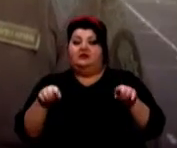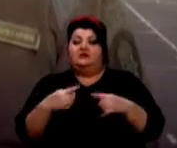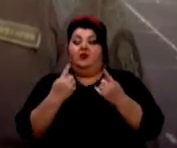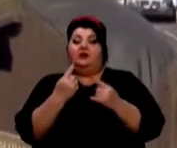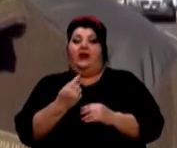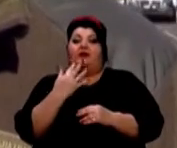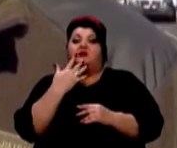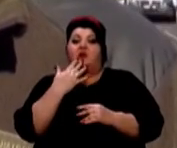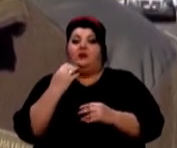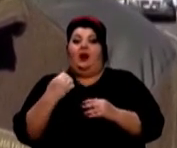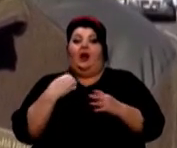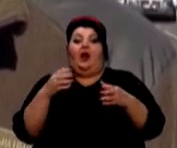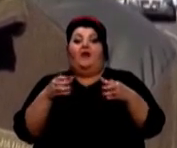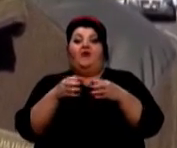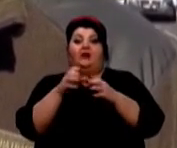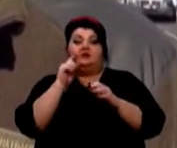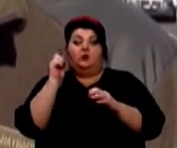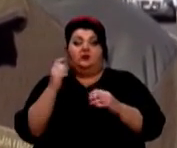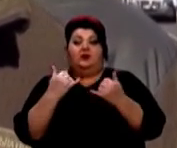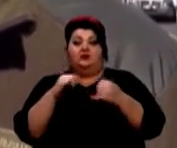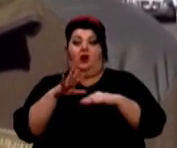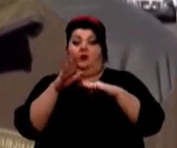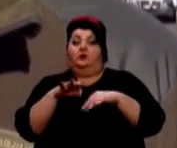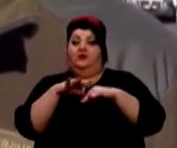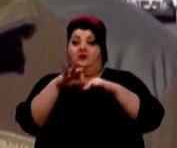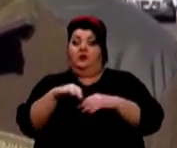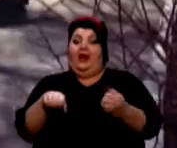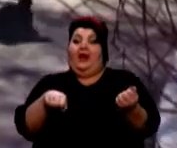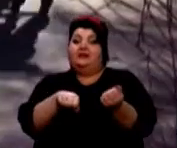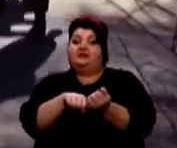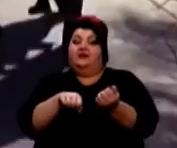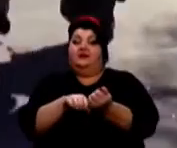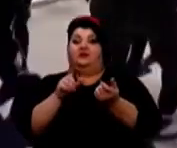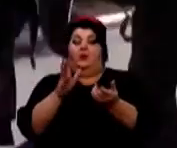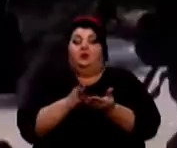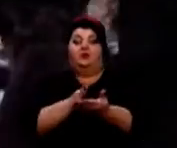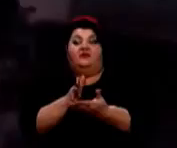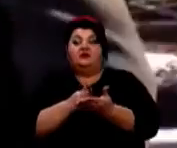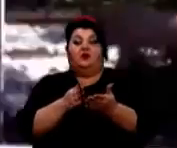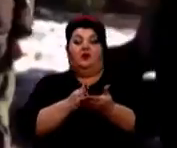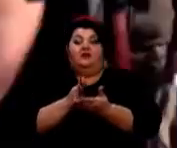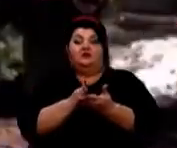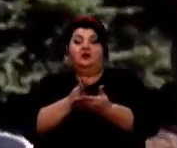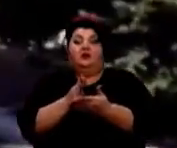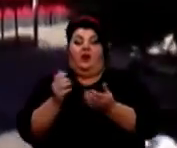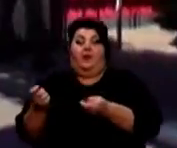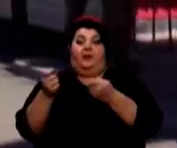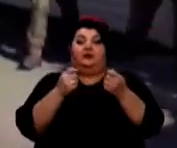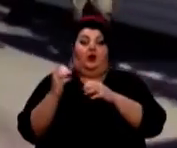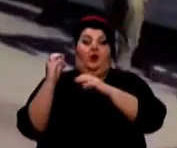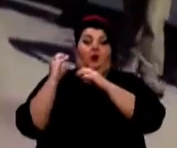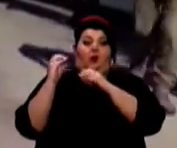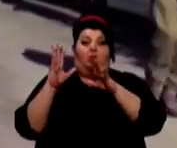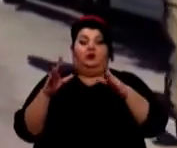гвардії України. Зараз буде у нас відбуватися естафета. Будуть військовослужбовці переносити колоду, будуть військовослужбовці переносити